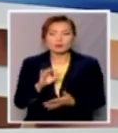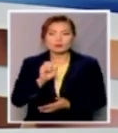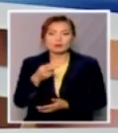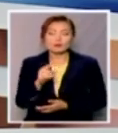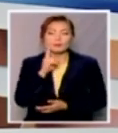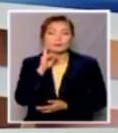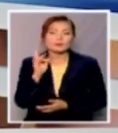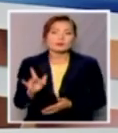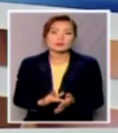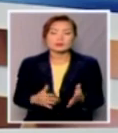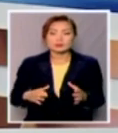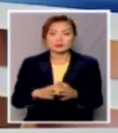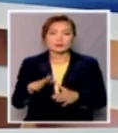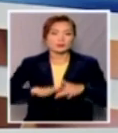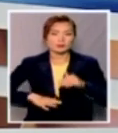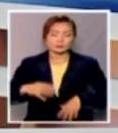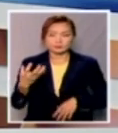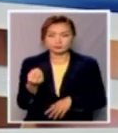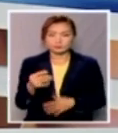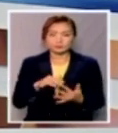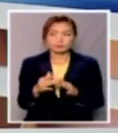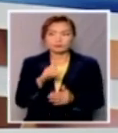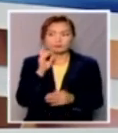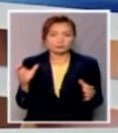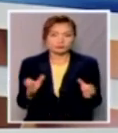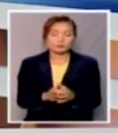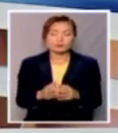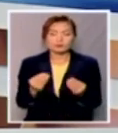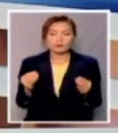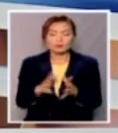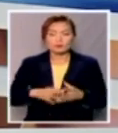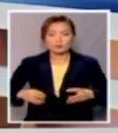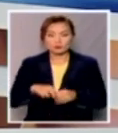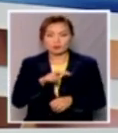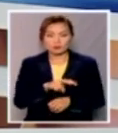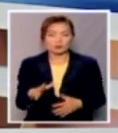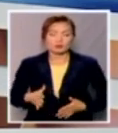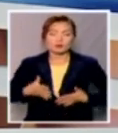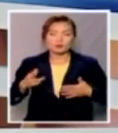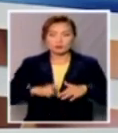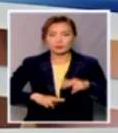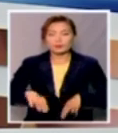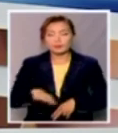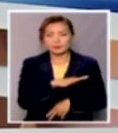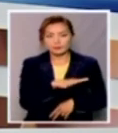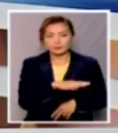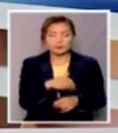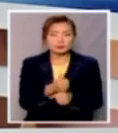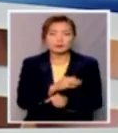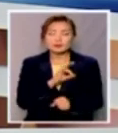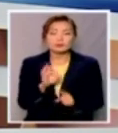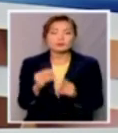audandık jastar resurstuk ortalığının mamandarı men aul erikleri önegeli janyalarga barıp köterinkü köngül küy sıyladı. Bastı